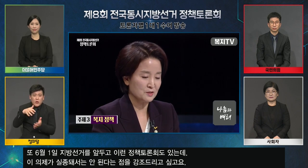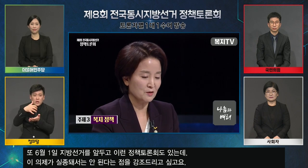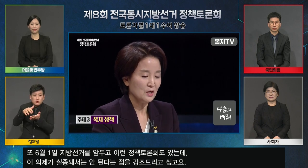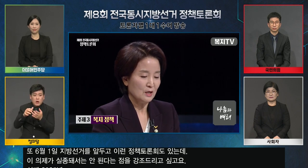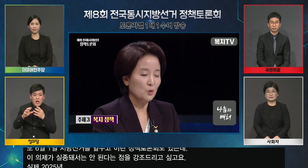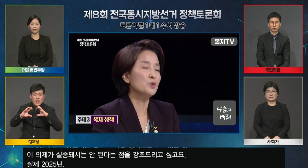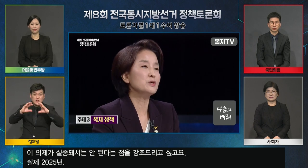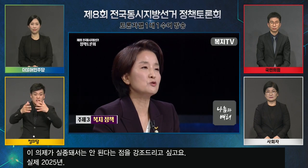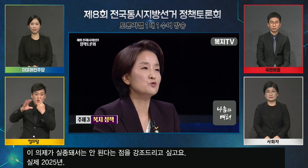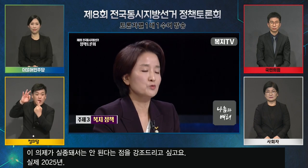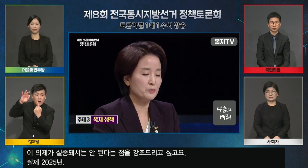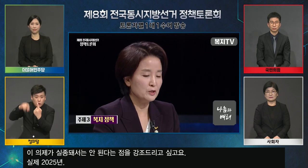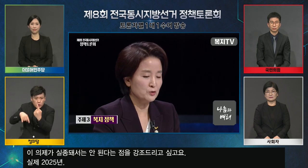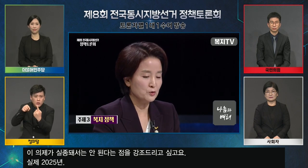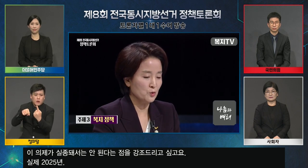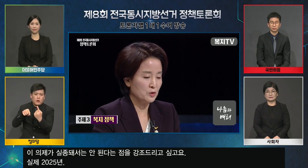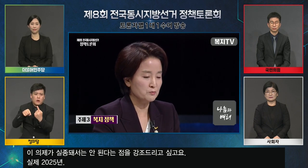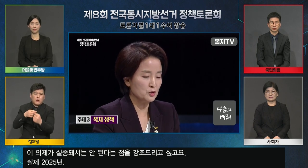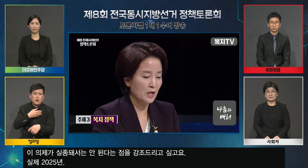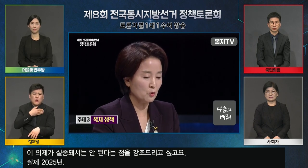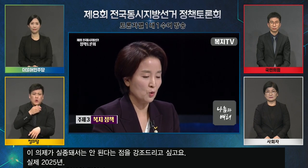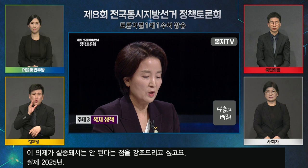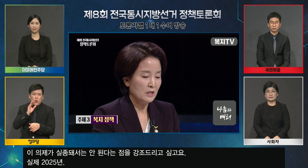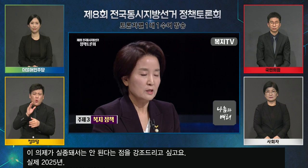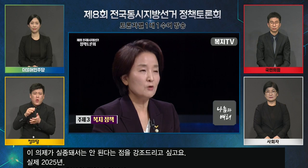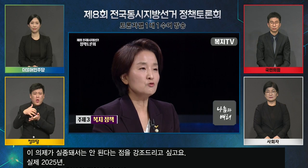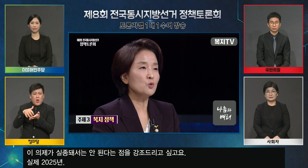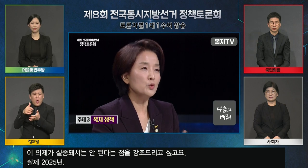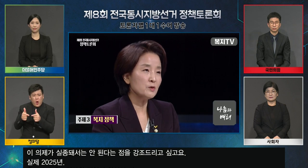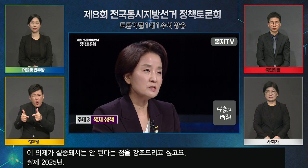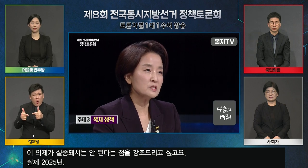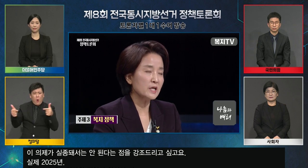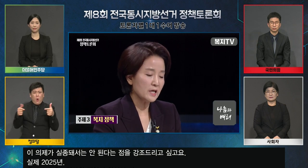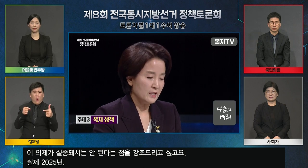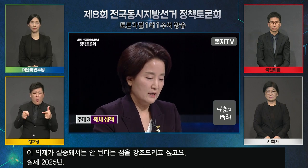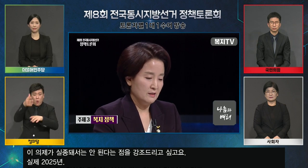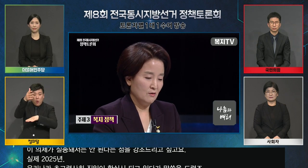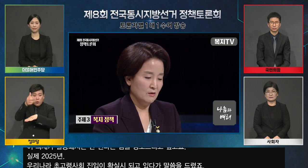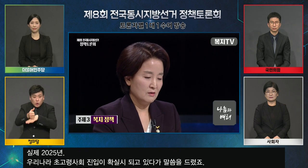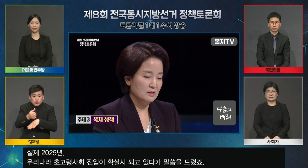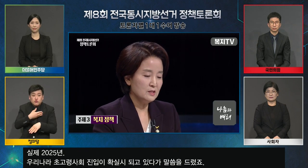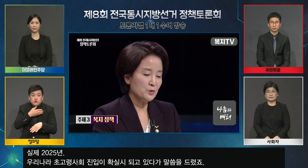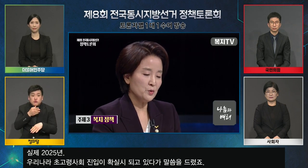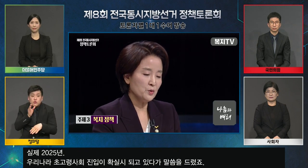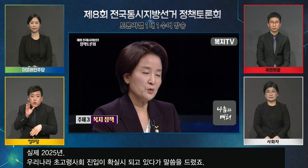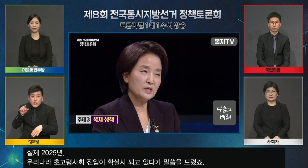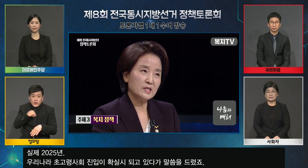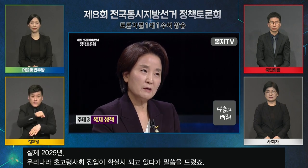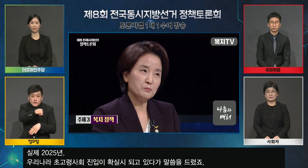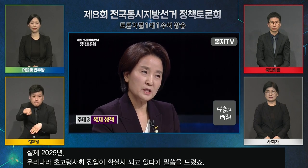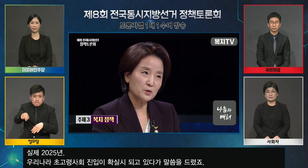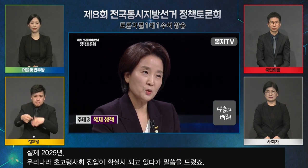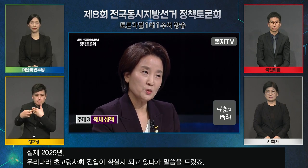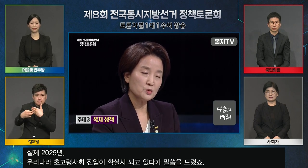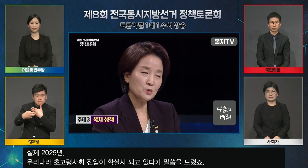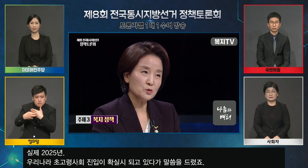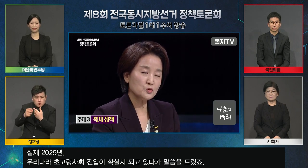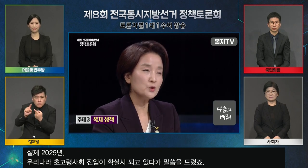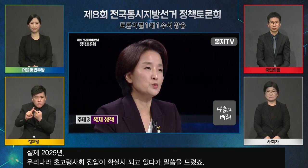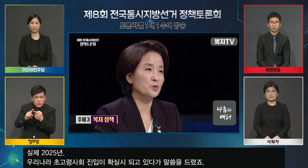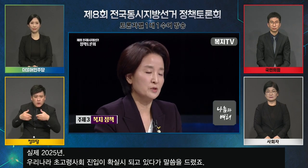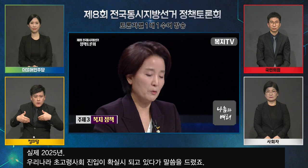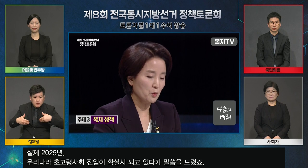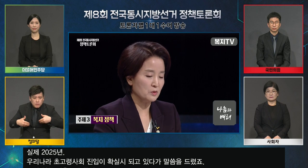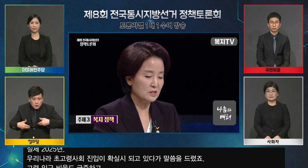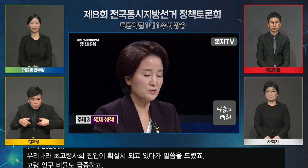말씀드렸죠. 고령인구 비율도 급증하고 결국 고령층의 의료에 대한 필요 또